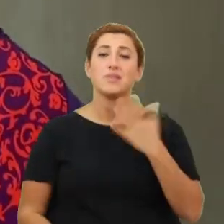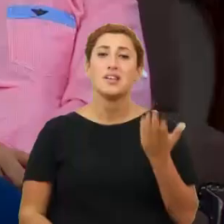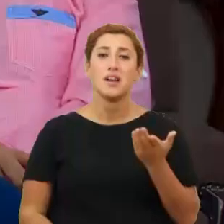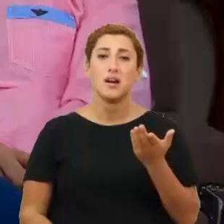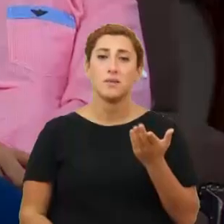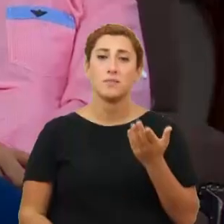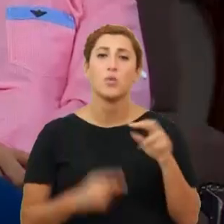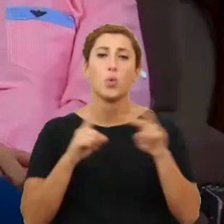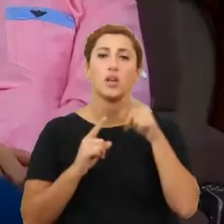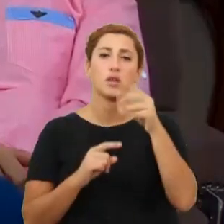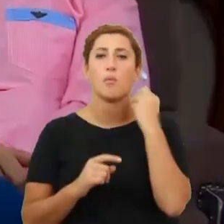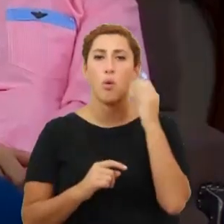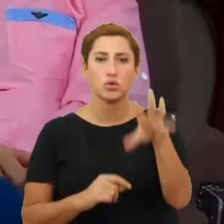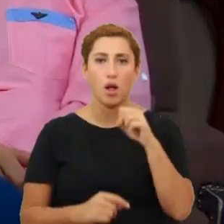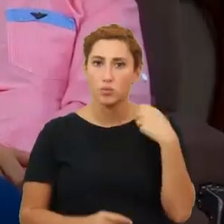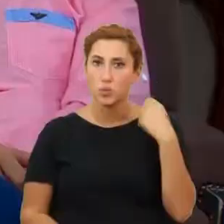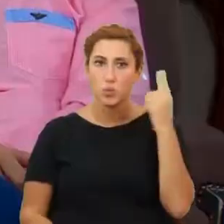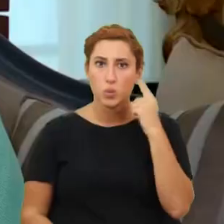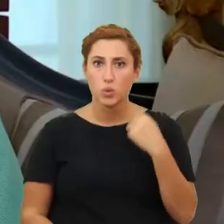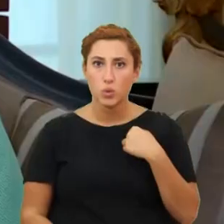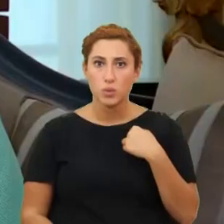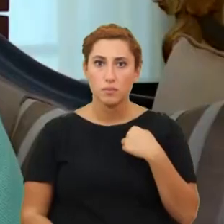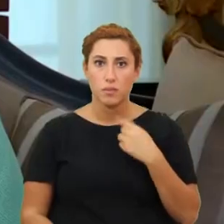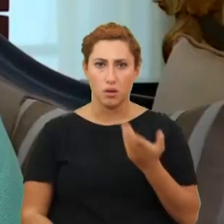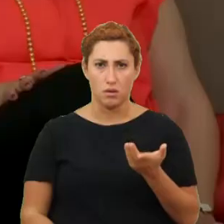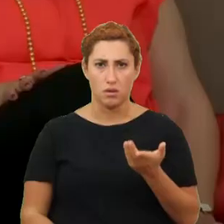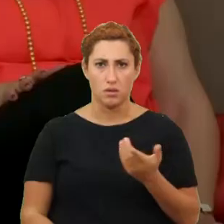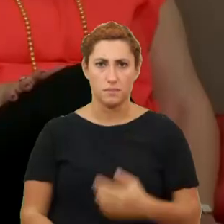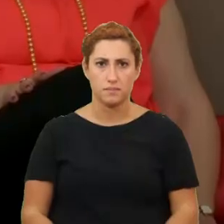Ya Nurhan senden borç almış duyduğuma göre. Aa.